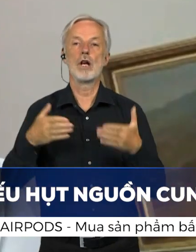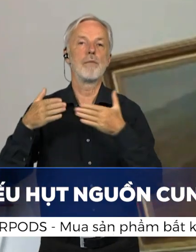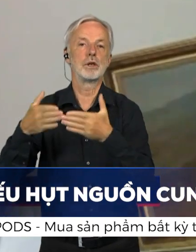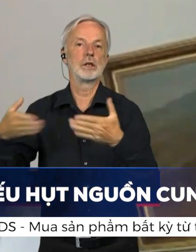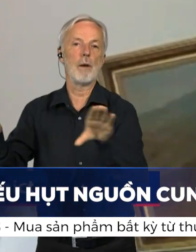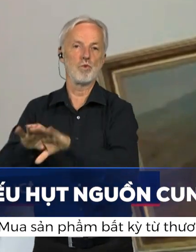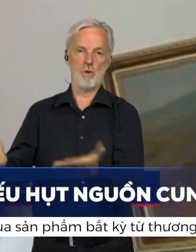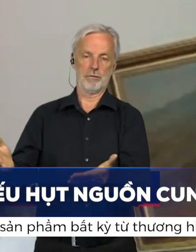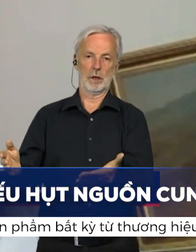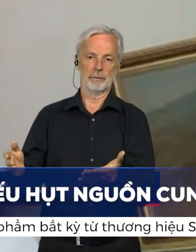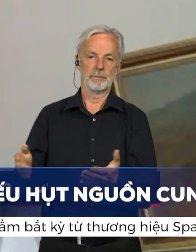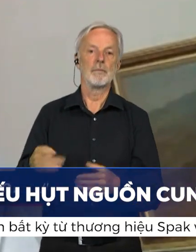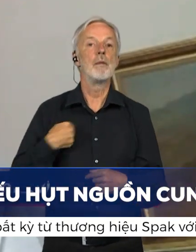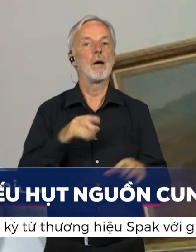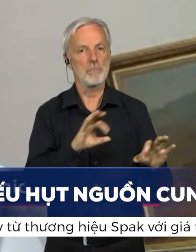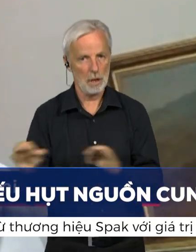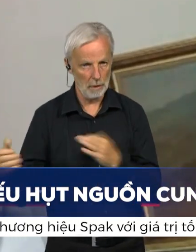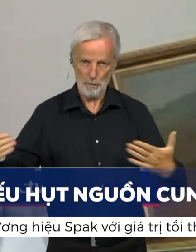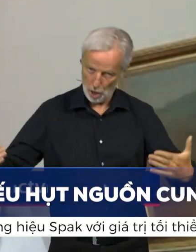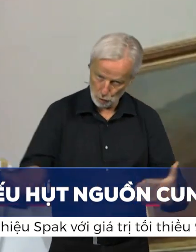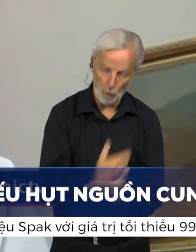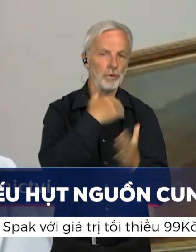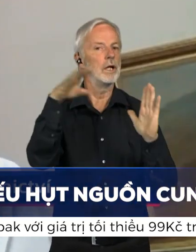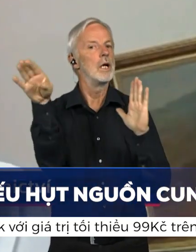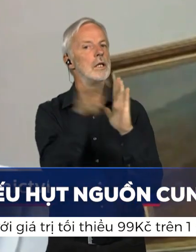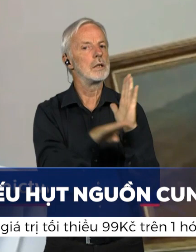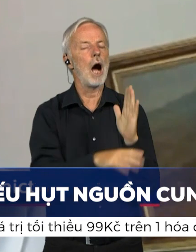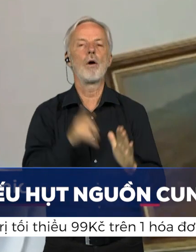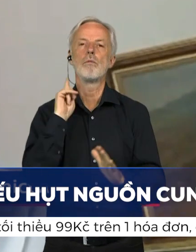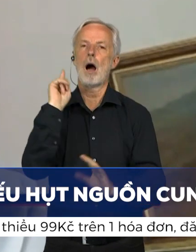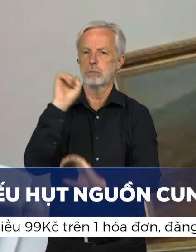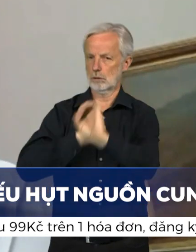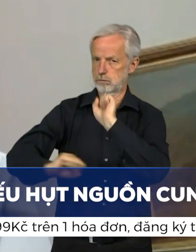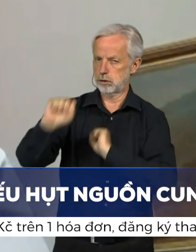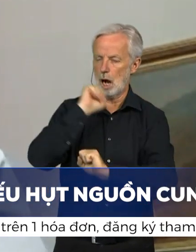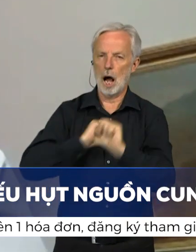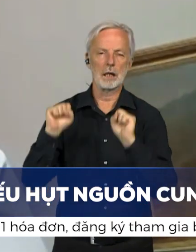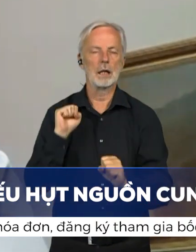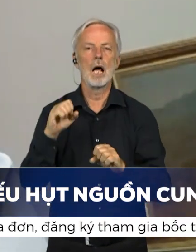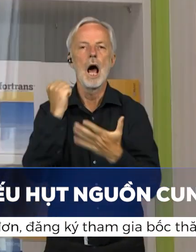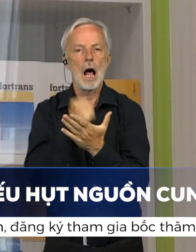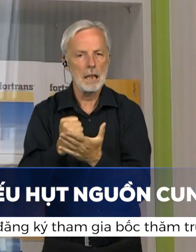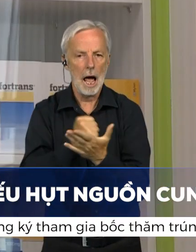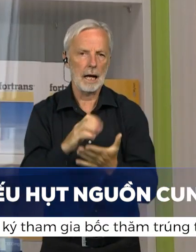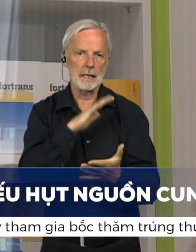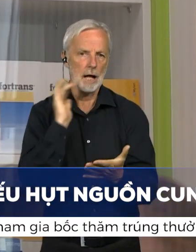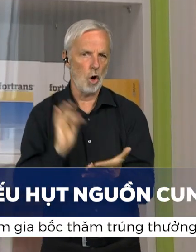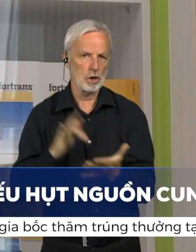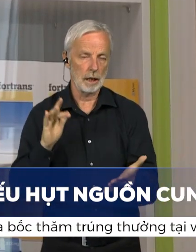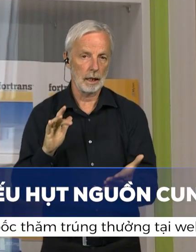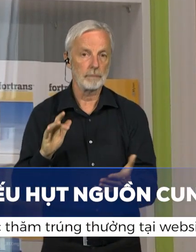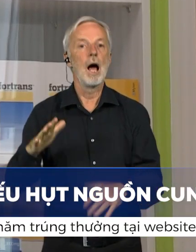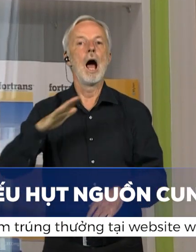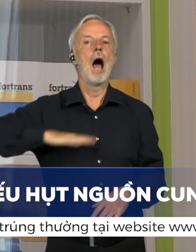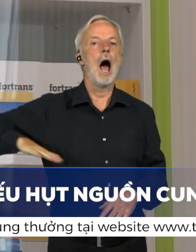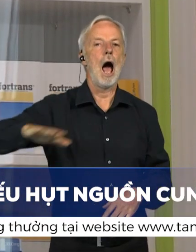biết, Bộ đang chuẩn bị đưa ra một số đề xuất nhằm ngăn chặn tình trạng mất điện thường xuyên khiến việc sản xuất thuốc bị gián đoạn. Chiến lược dược phẩm của